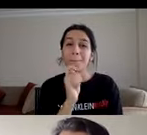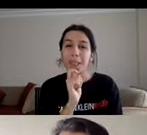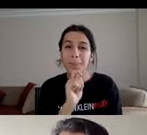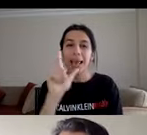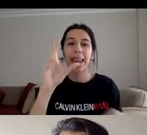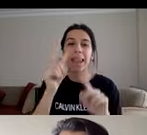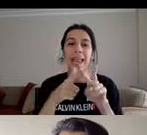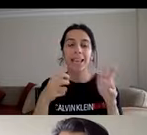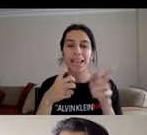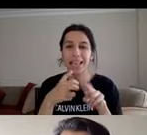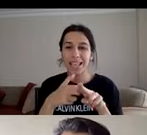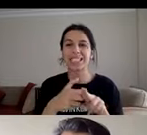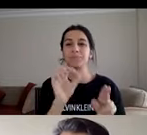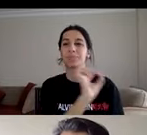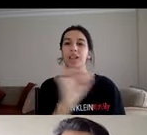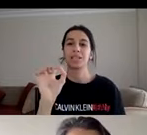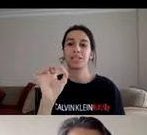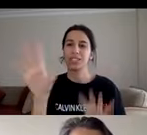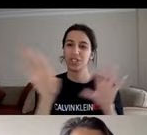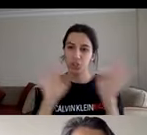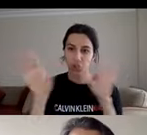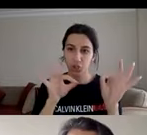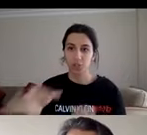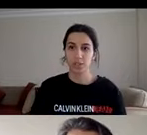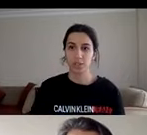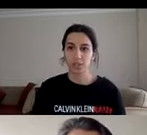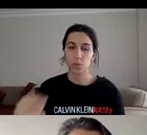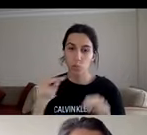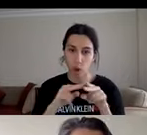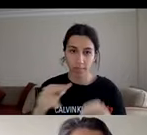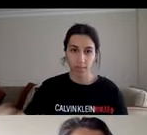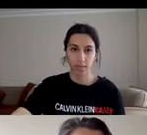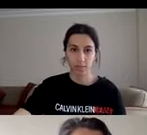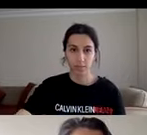isimleri bulun, seçin ve kullanın.